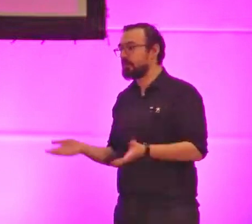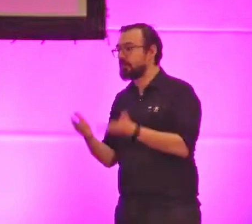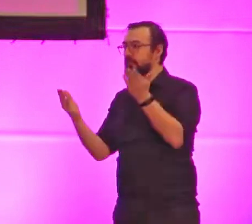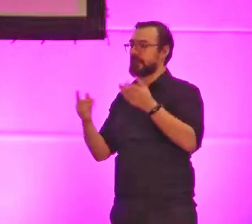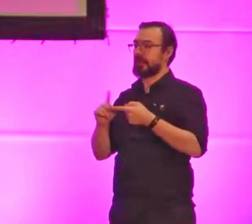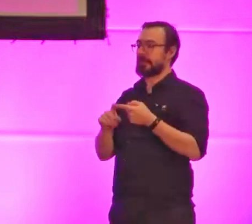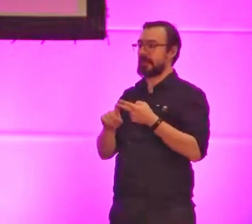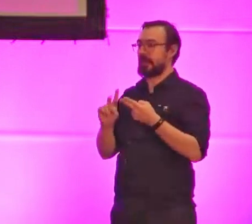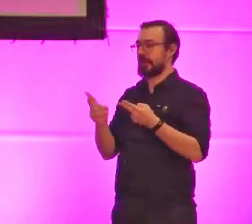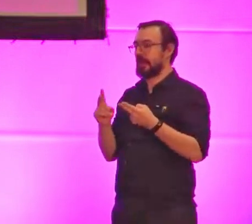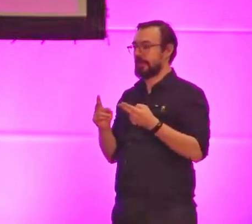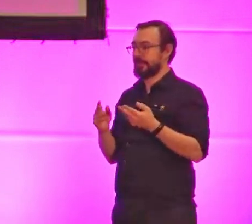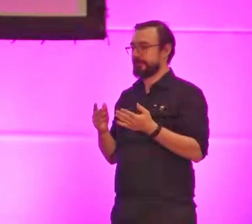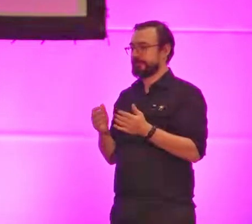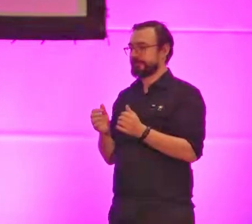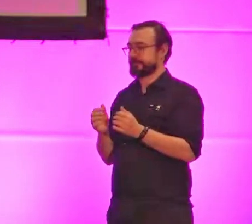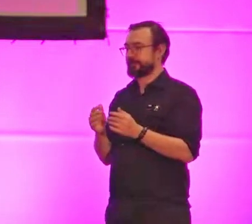uppmuntran eller på annat sätt.